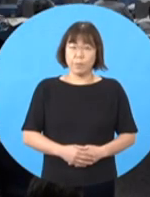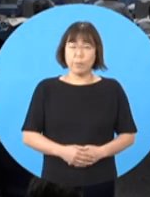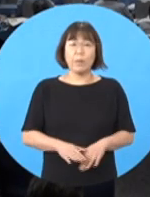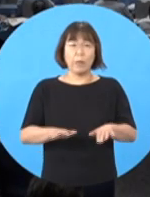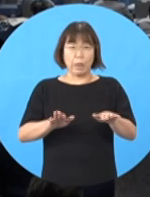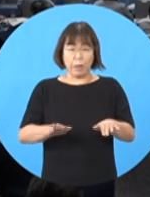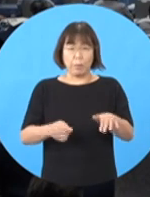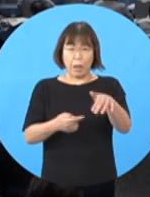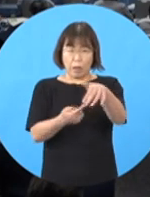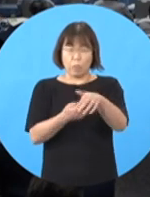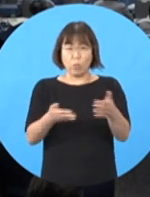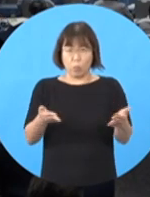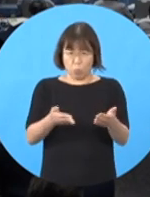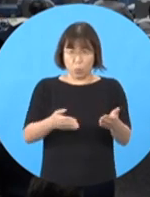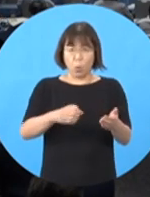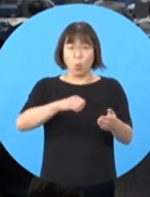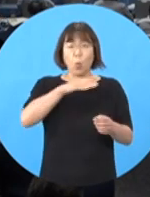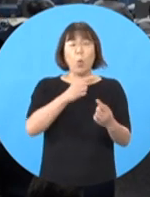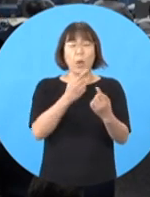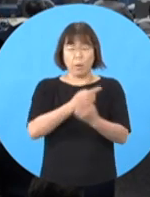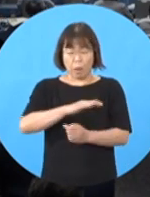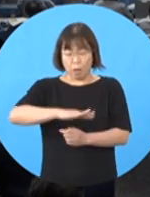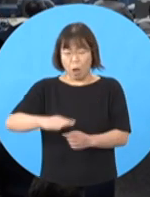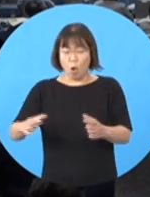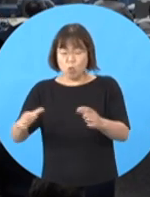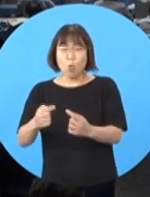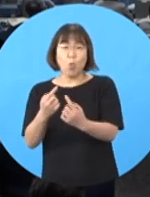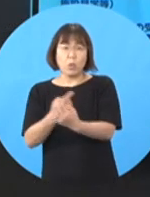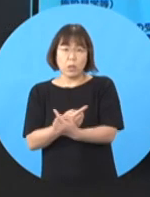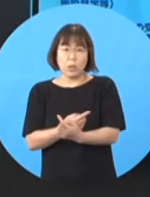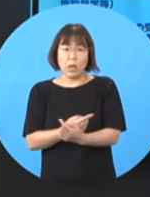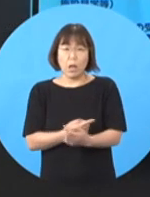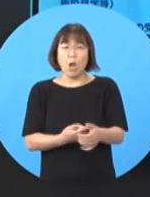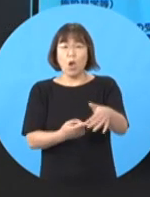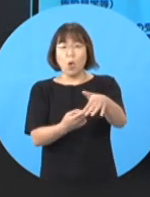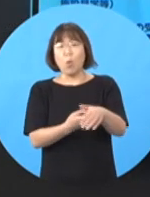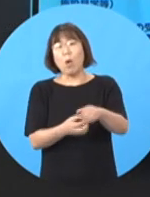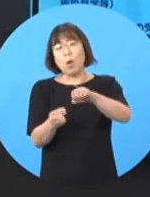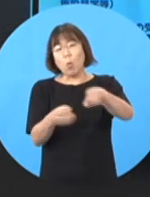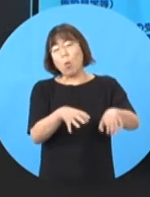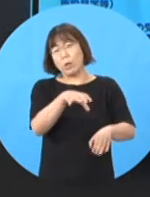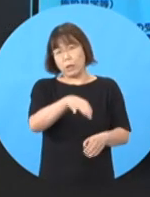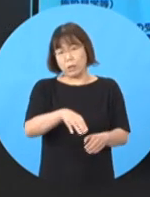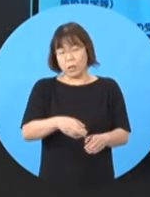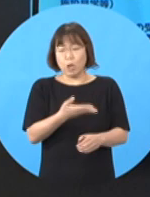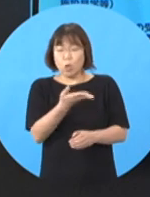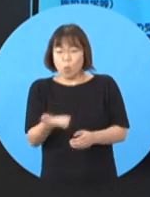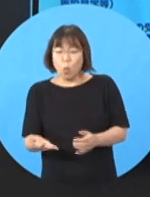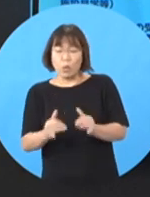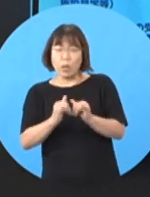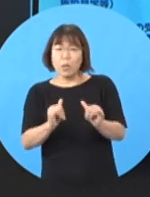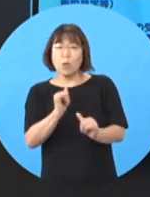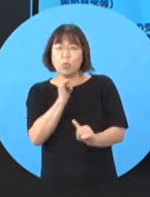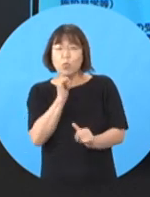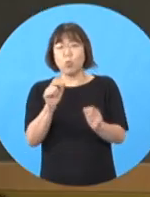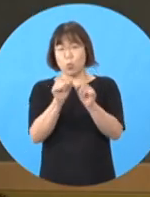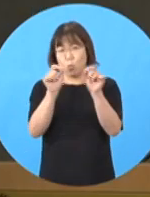農業では今、高齢化と少子化で耕作放棄地や後継者不足といった問題を抱えています